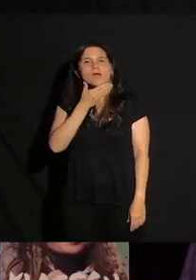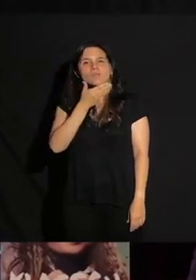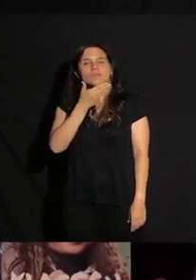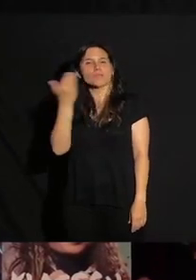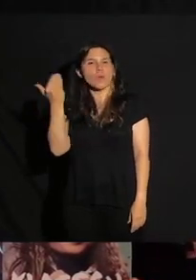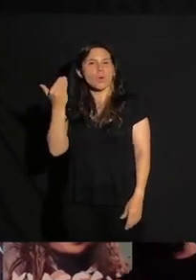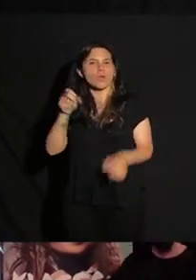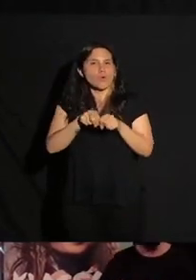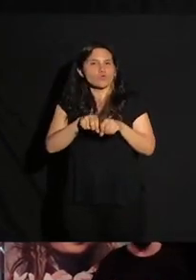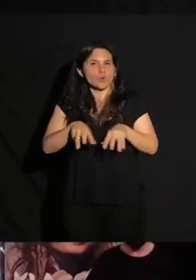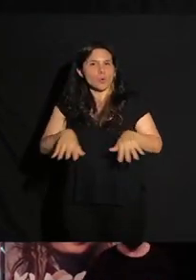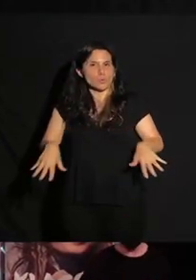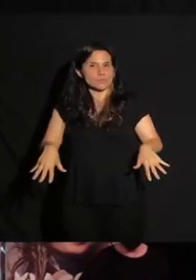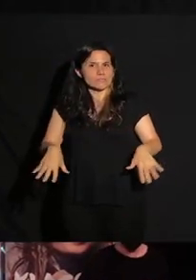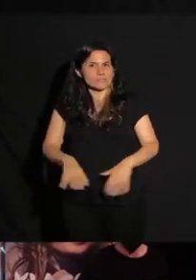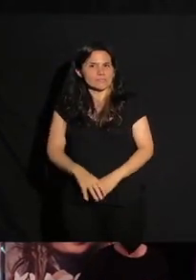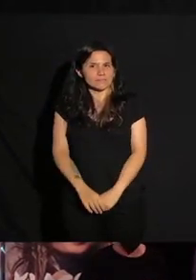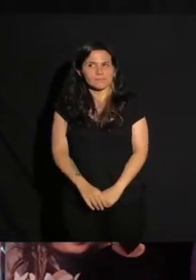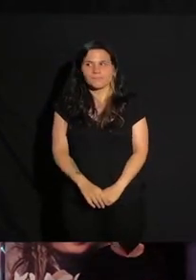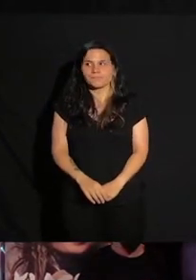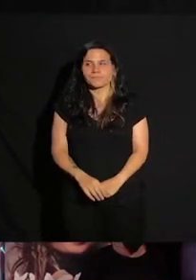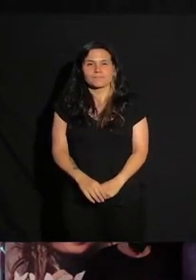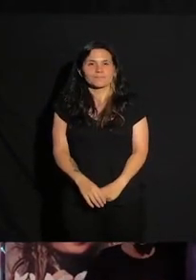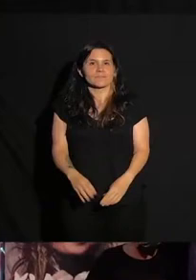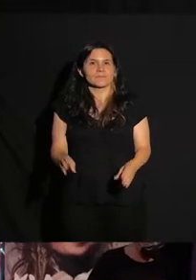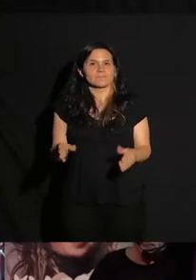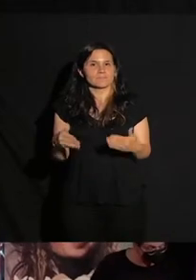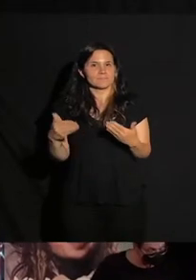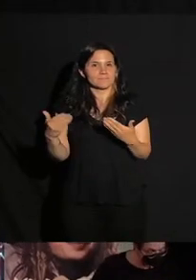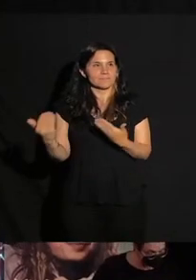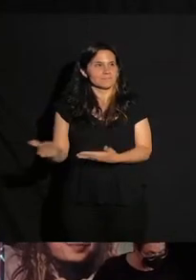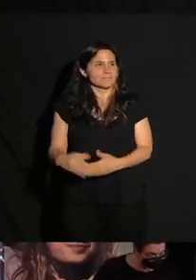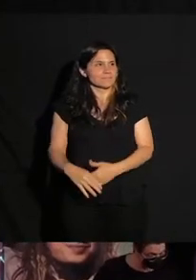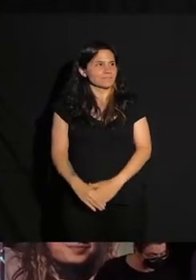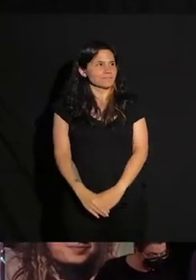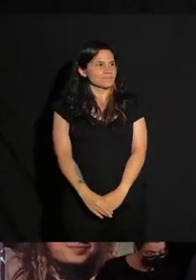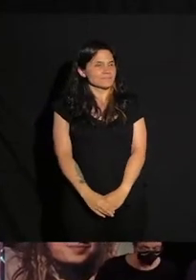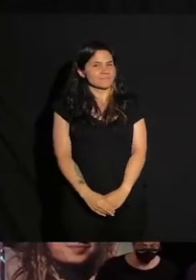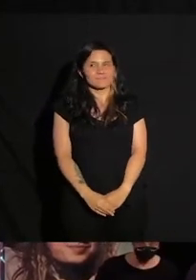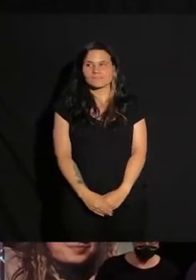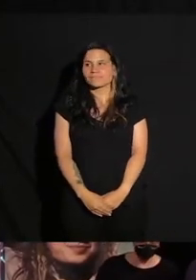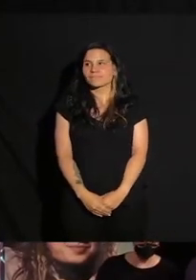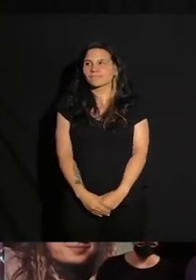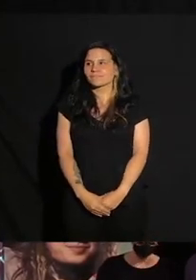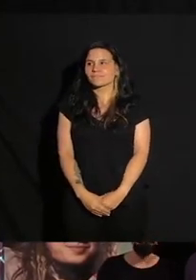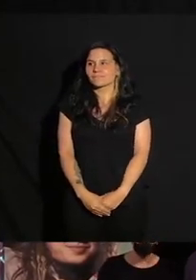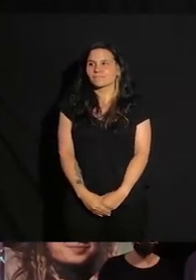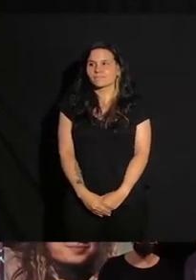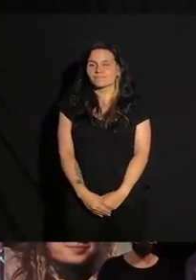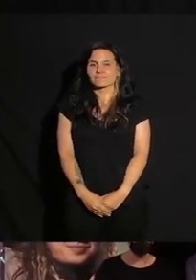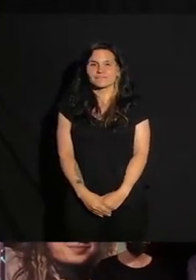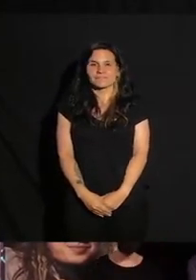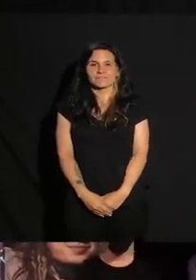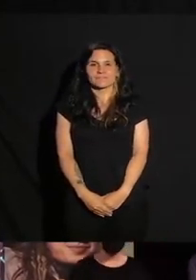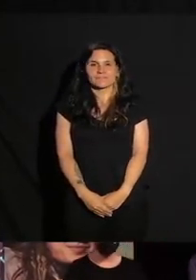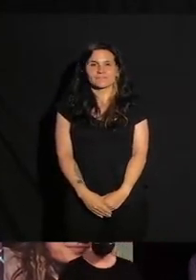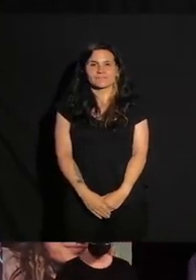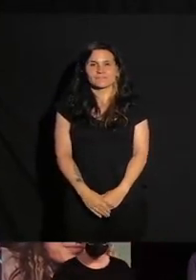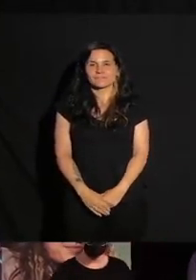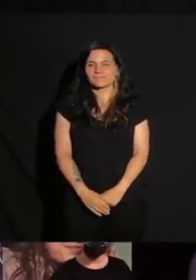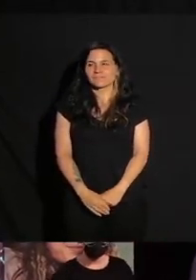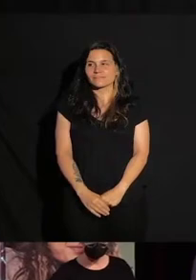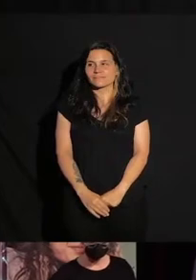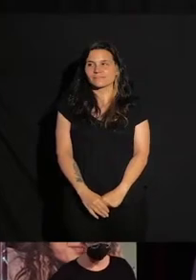Hand und wir spüren die Brust und hier geht's zurück. Machen ba,